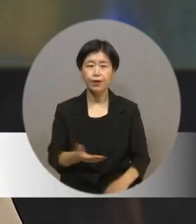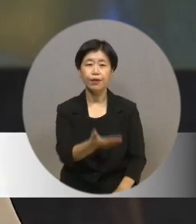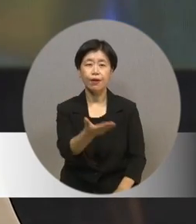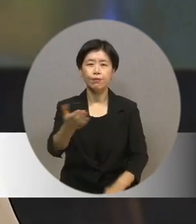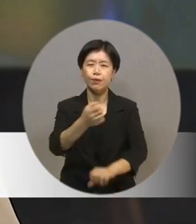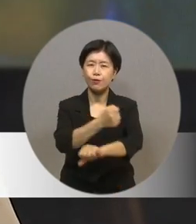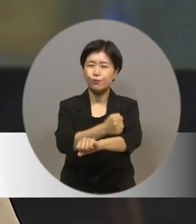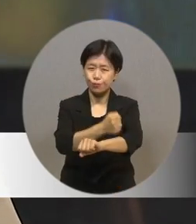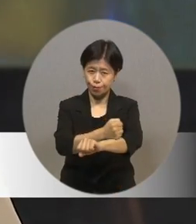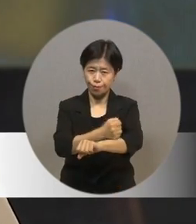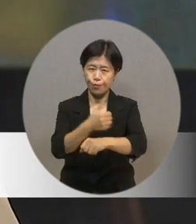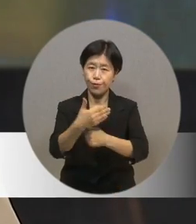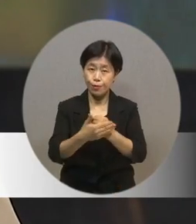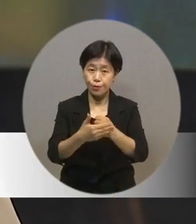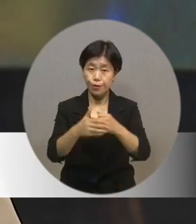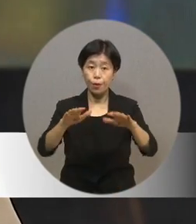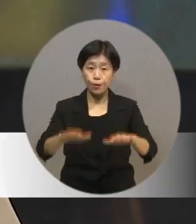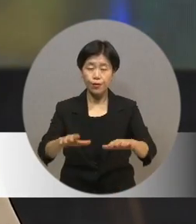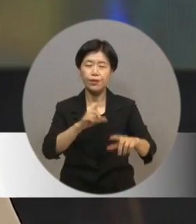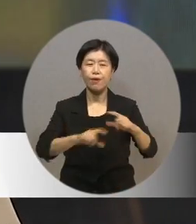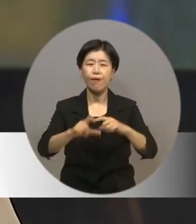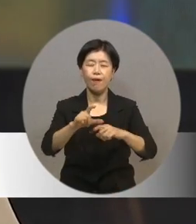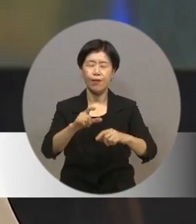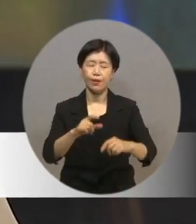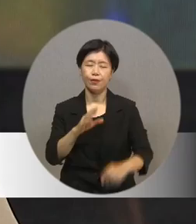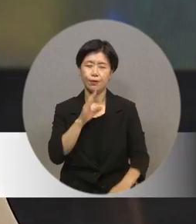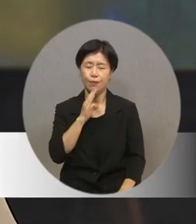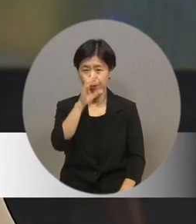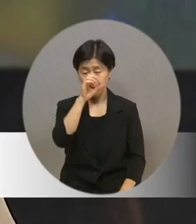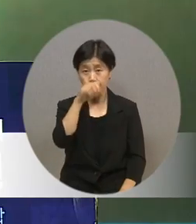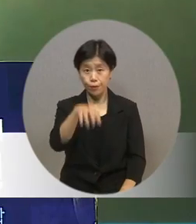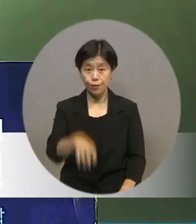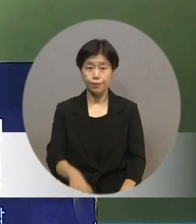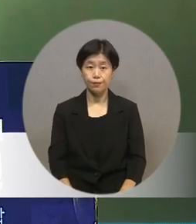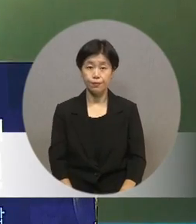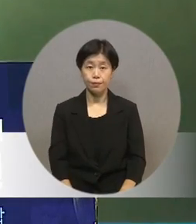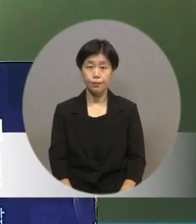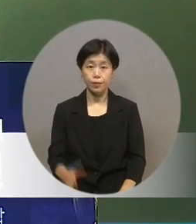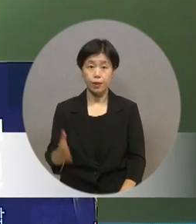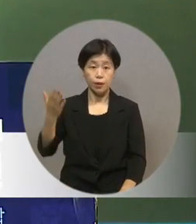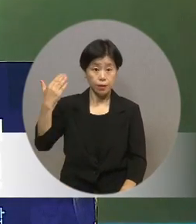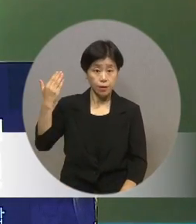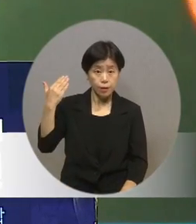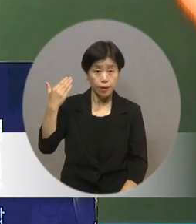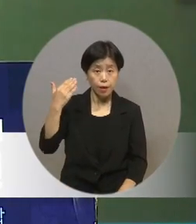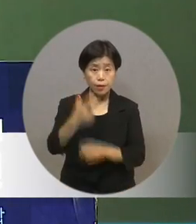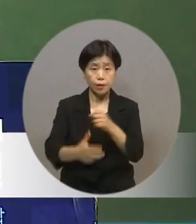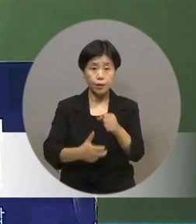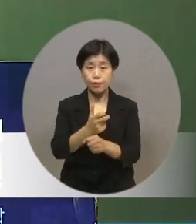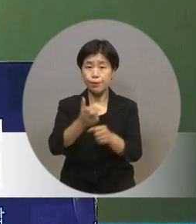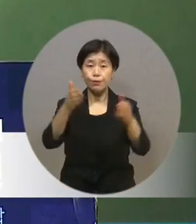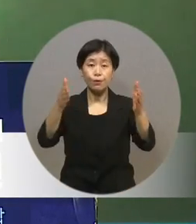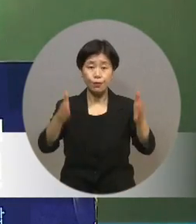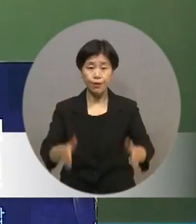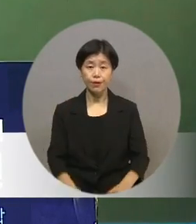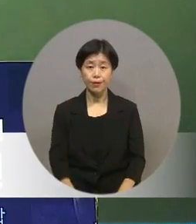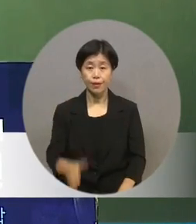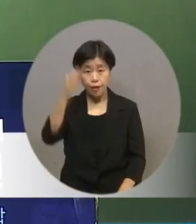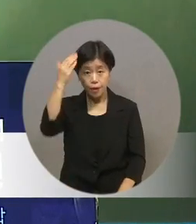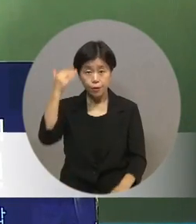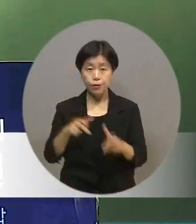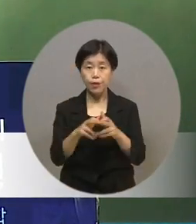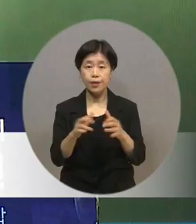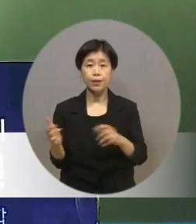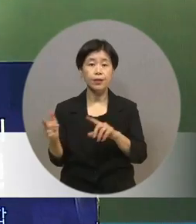노구가 있었기에 오늘이 자리가 더욱 더 뜻깊은 것 같고요 지난 70년 동안 우리 한국 장애인